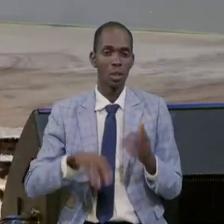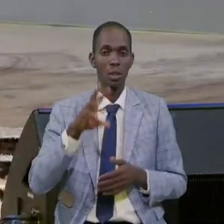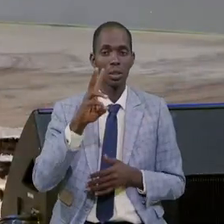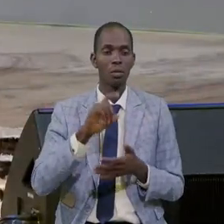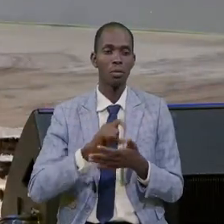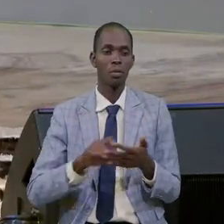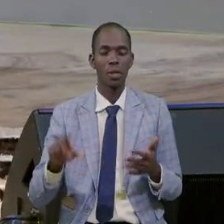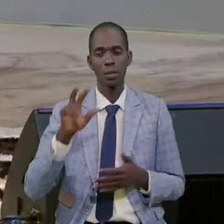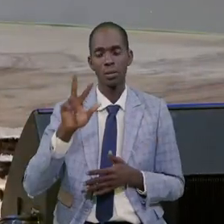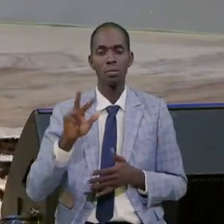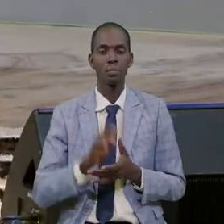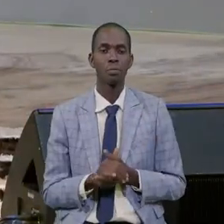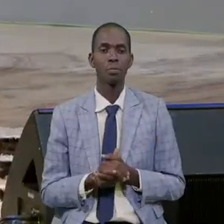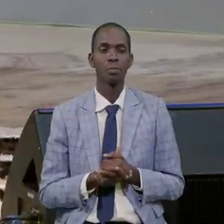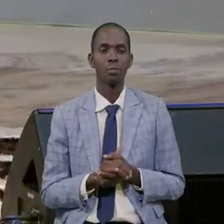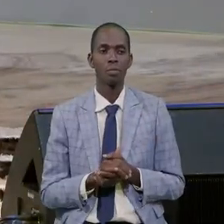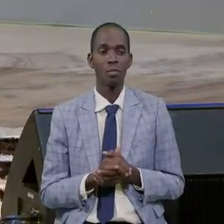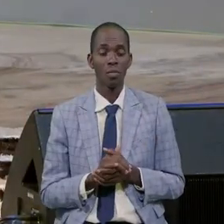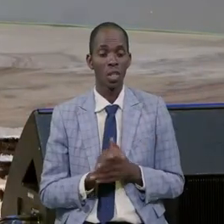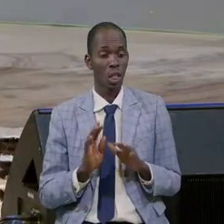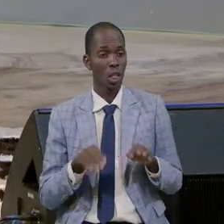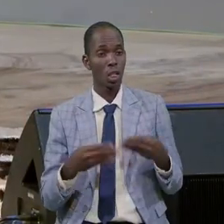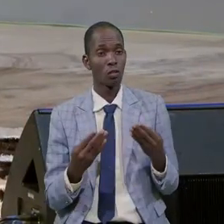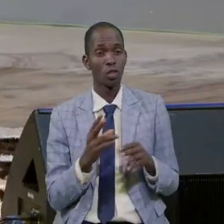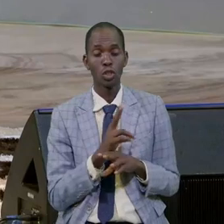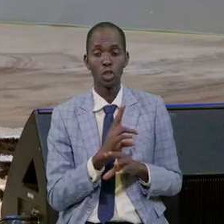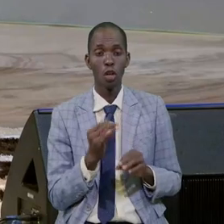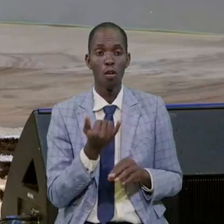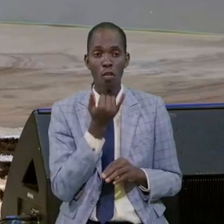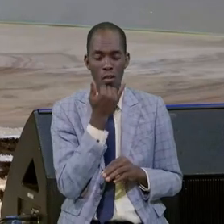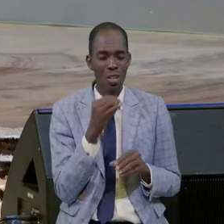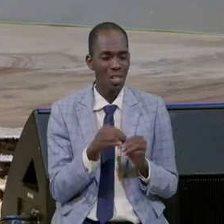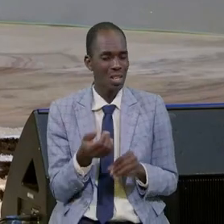2 Corinthiens 6, 3.